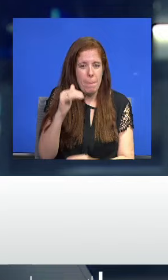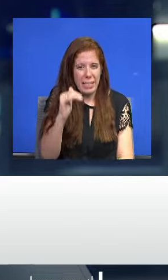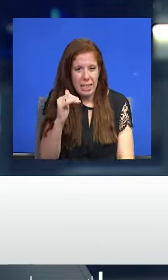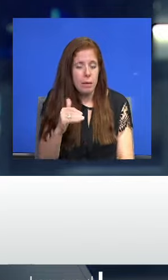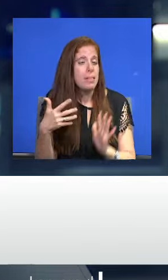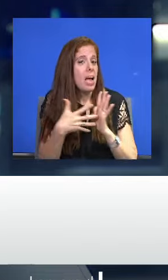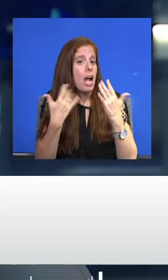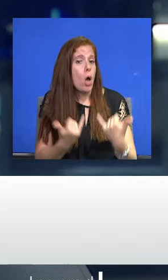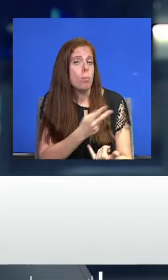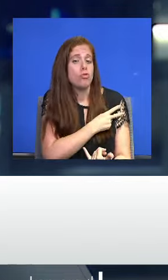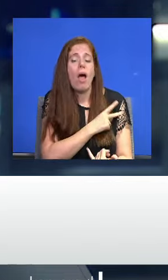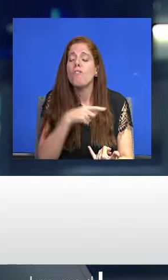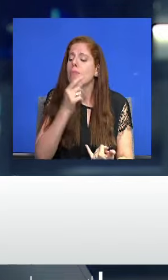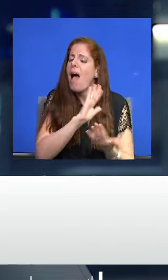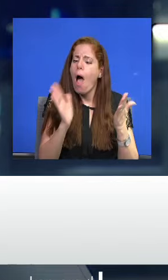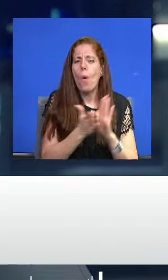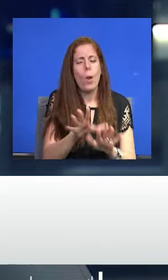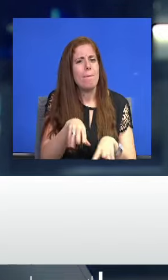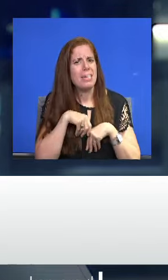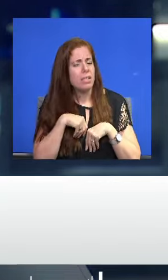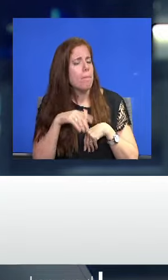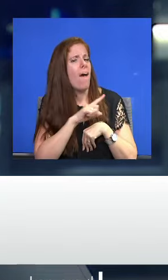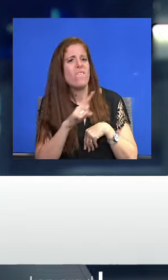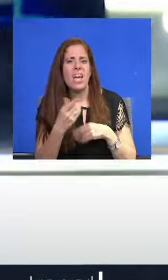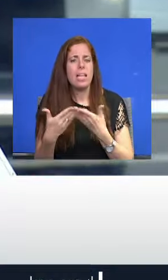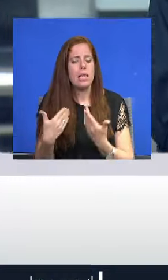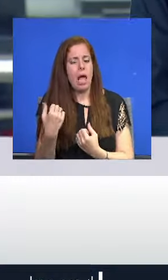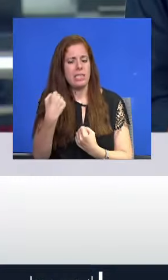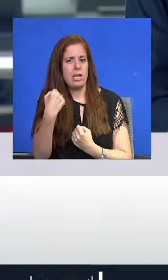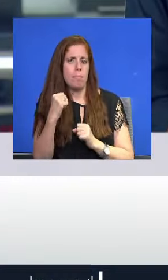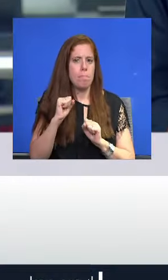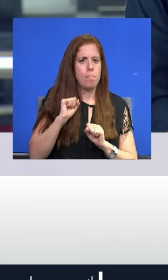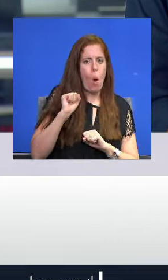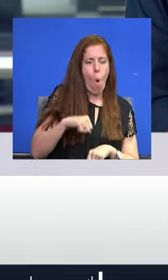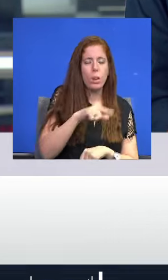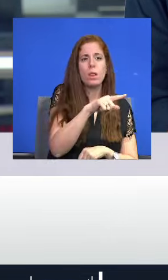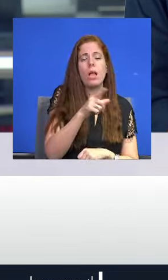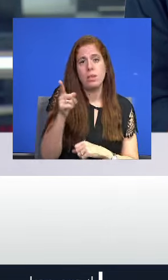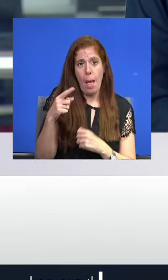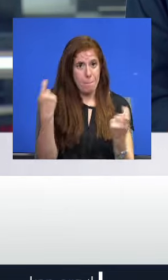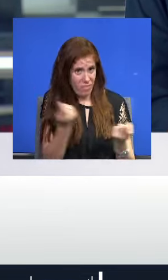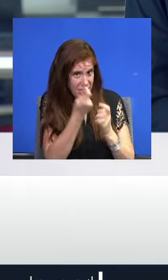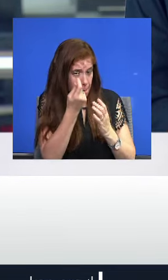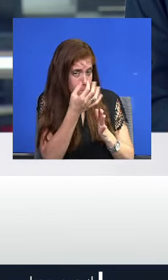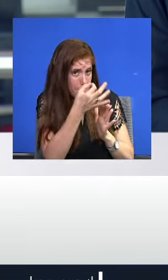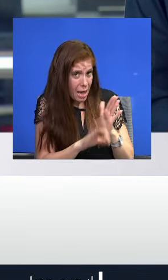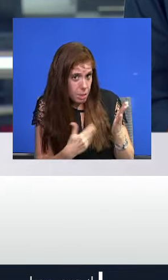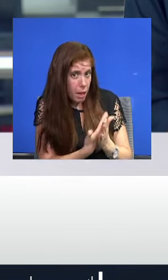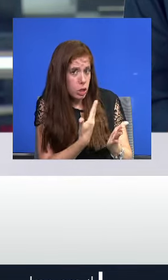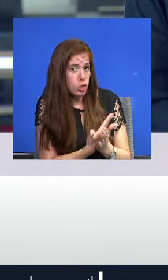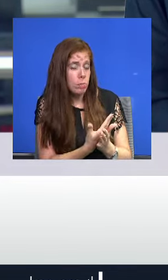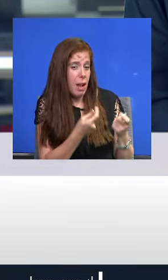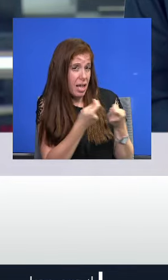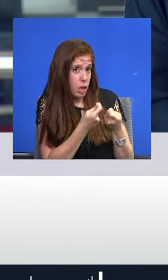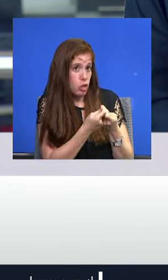וממשיך לטעון שהכל היה בהסכמה ואין יחסי מרות. יונתן רווה, אתה מפרסם הערב פרטים חדשים על הקשר בין התלמיד